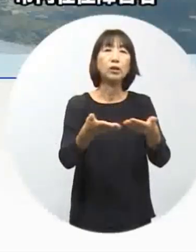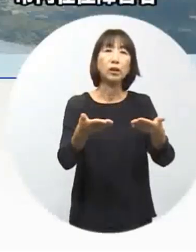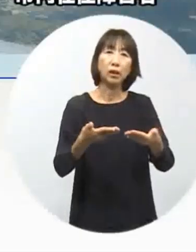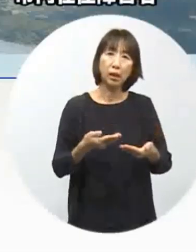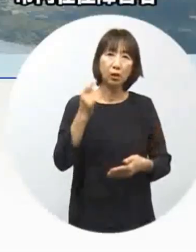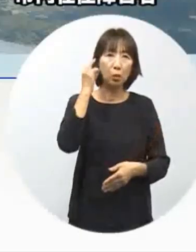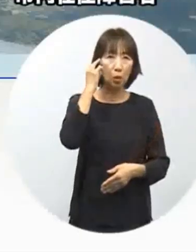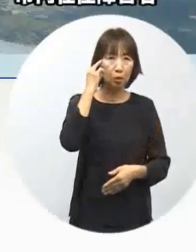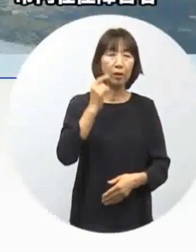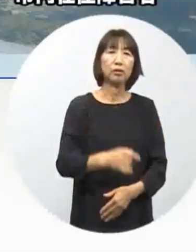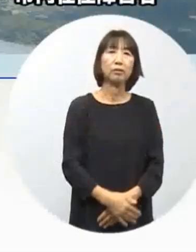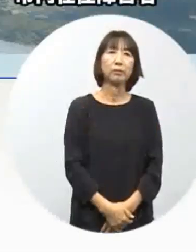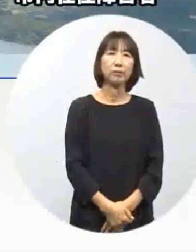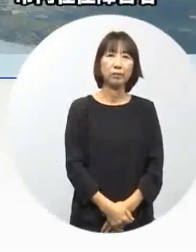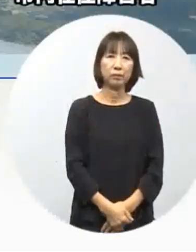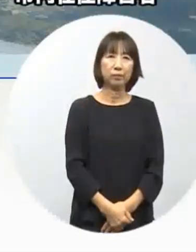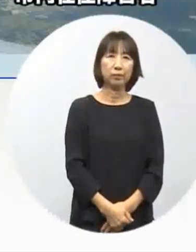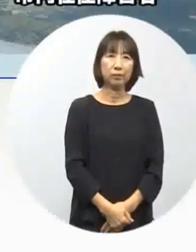思います。